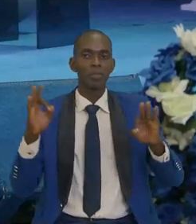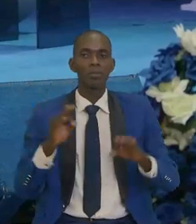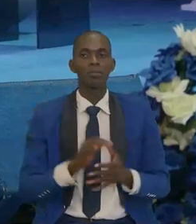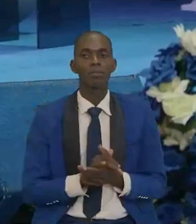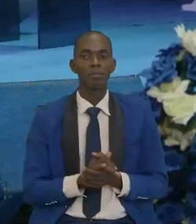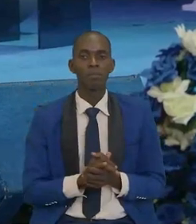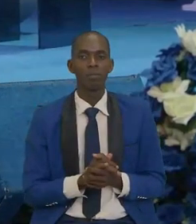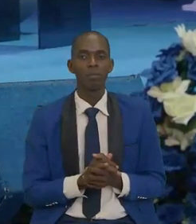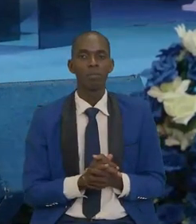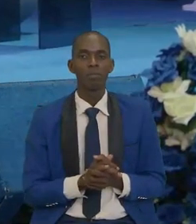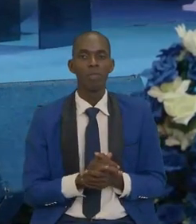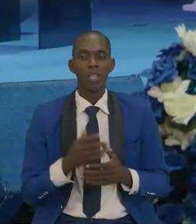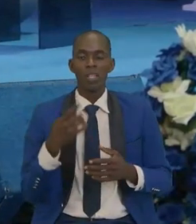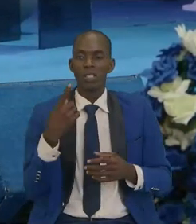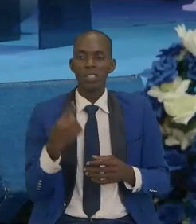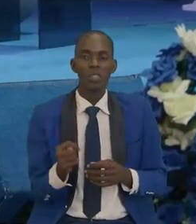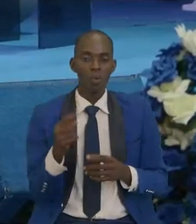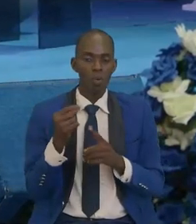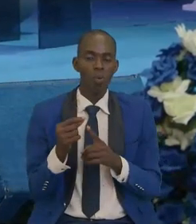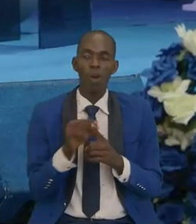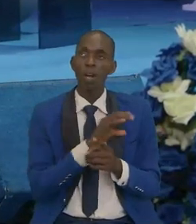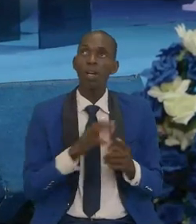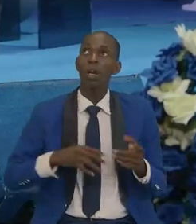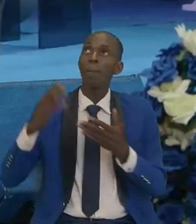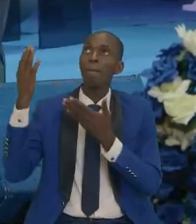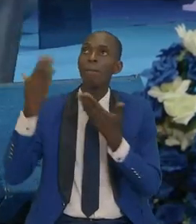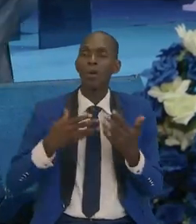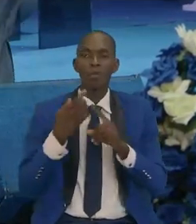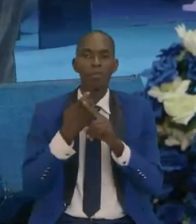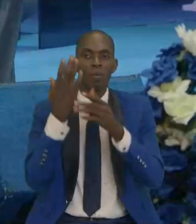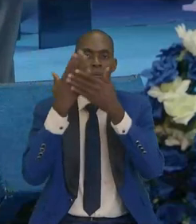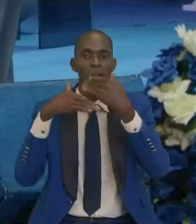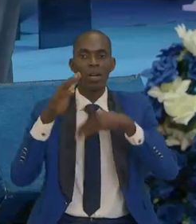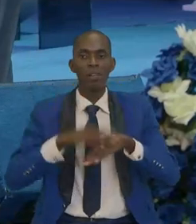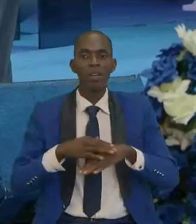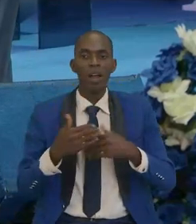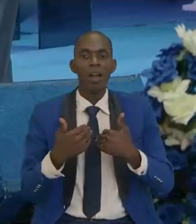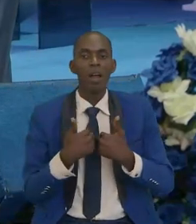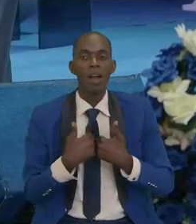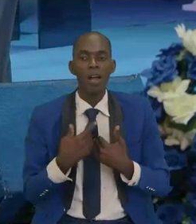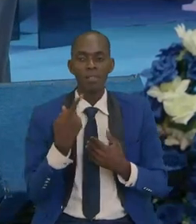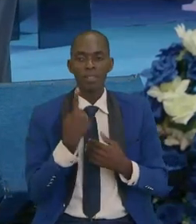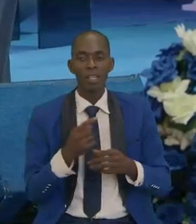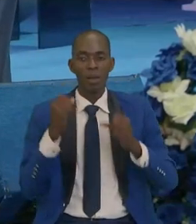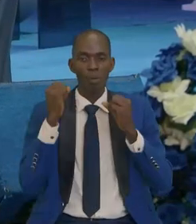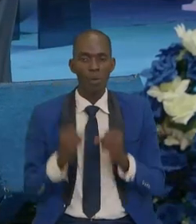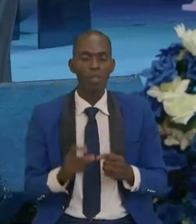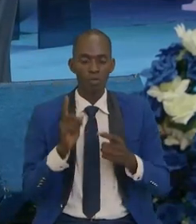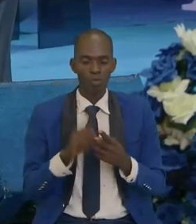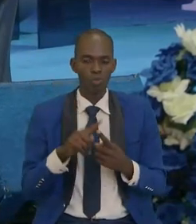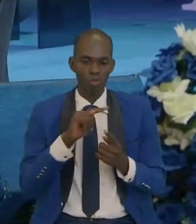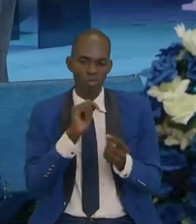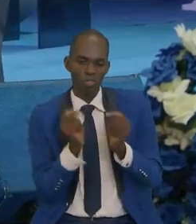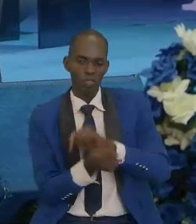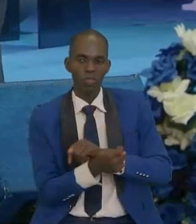et d'affranchir. La parole que Christ a amenée du ciel a le